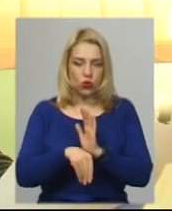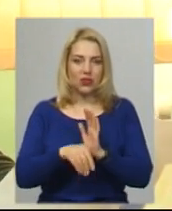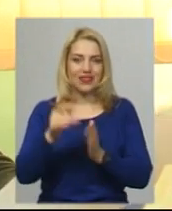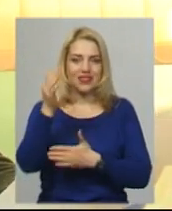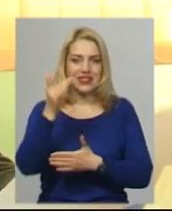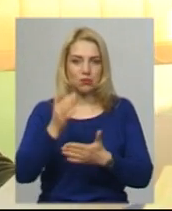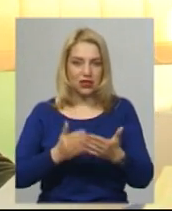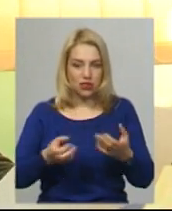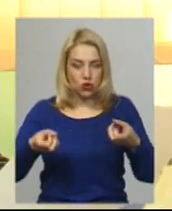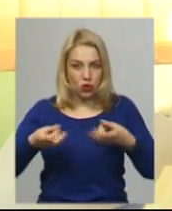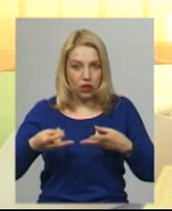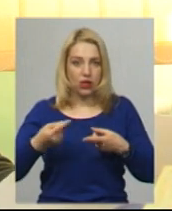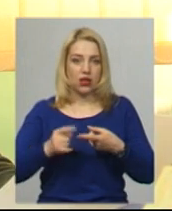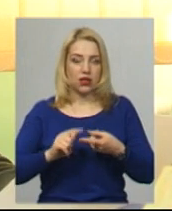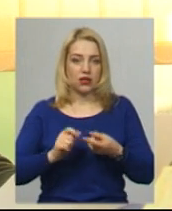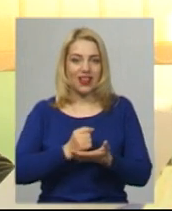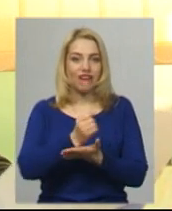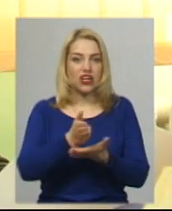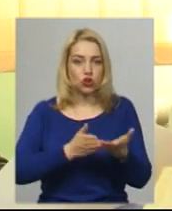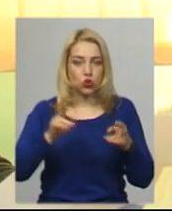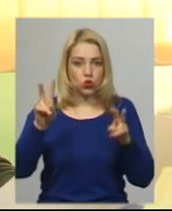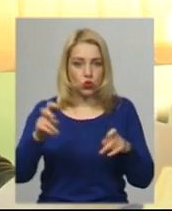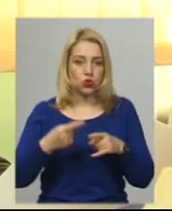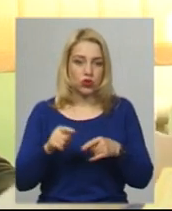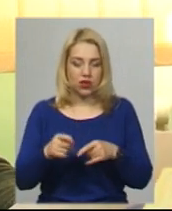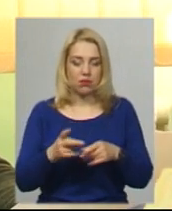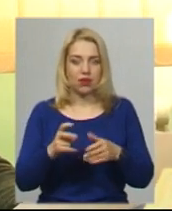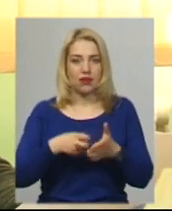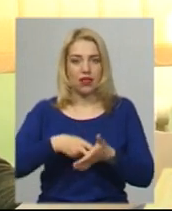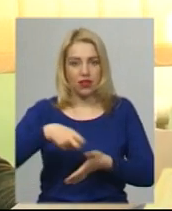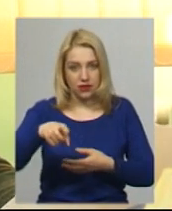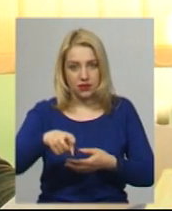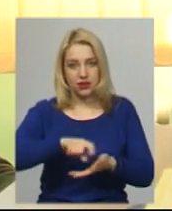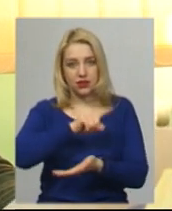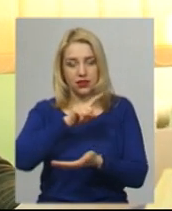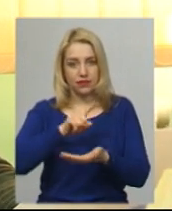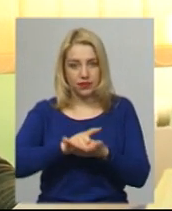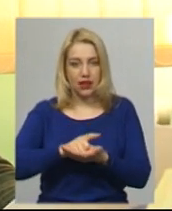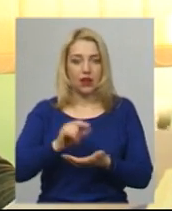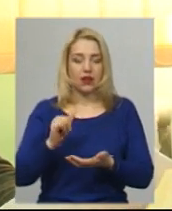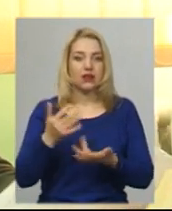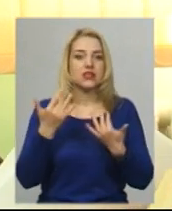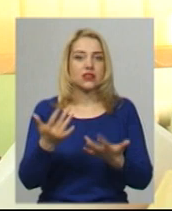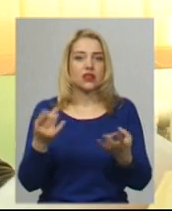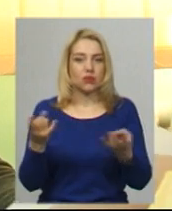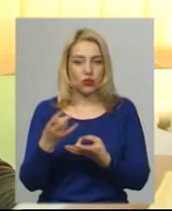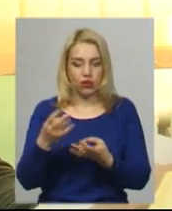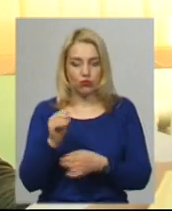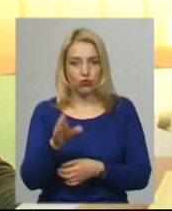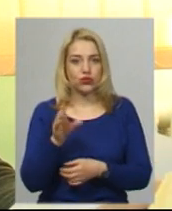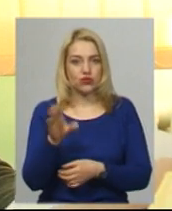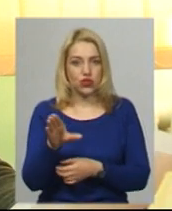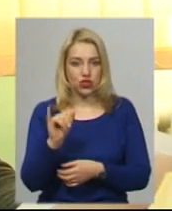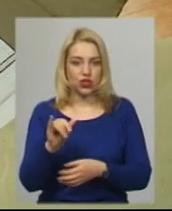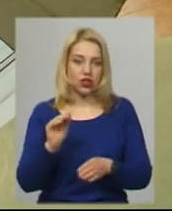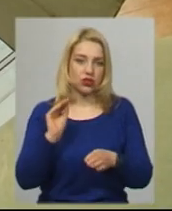інфраструктури, написало на ім'я начальника управління транспорту лист стосовно кількості необхідних посвідчень та додали